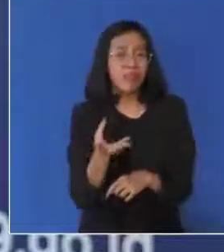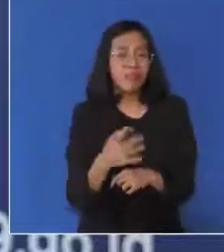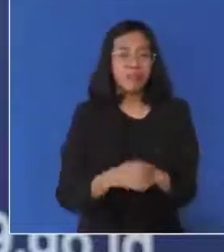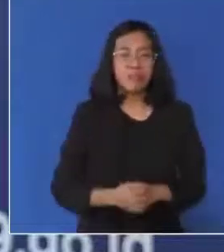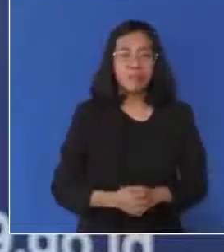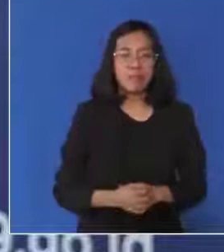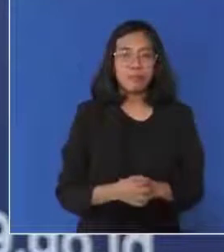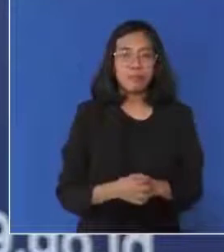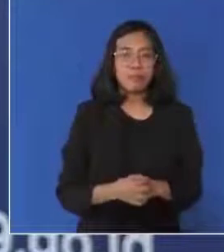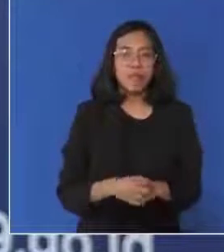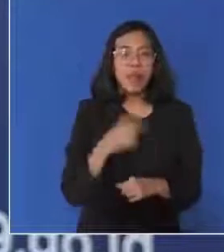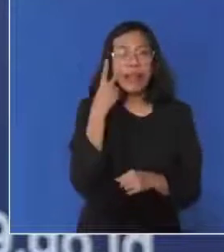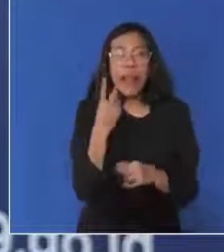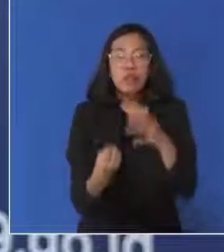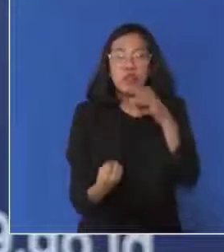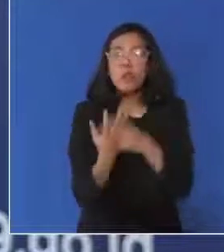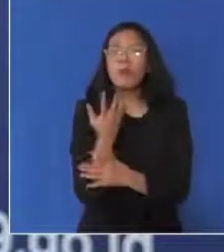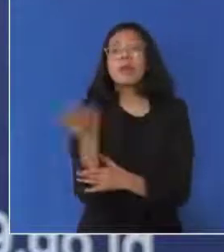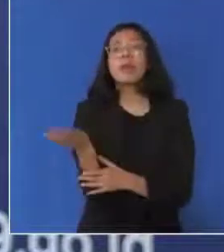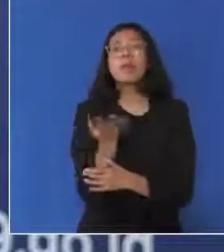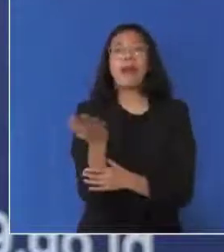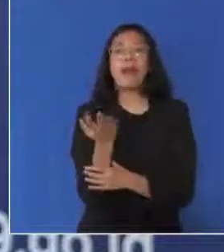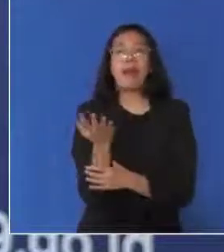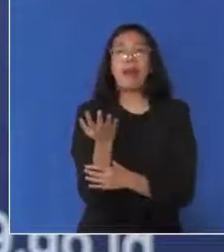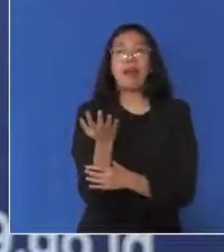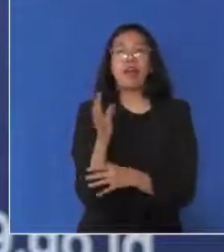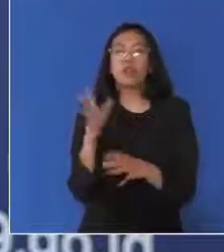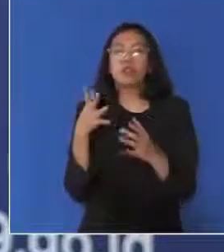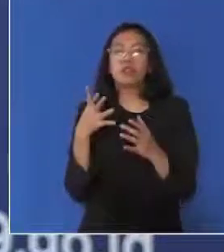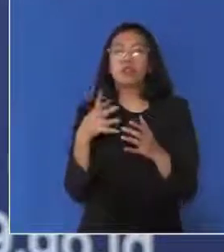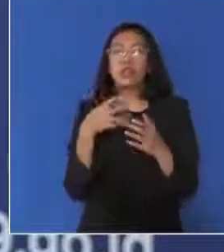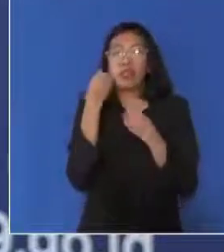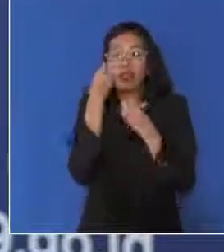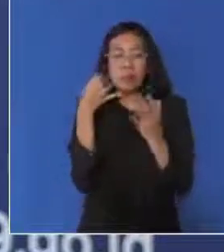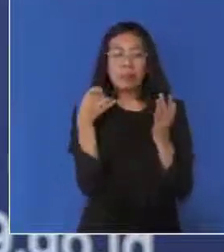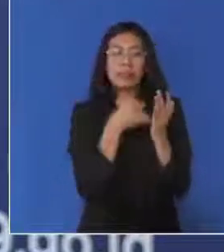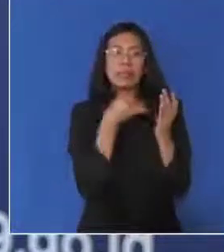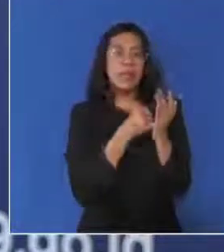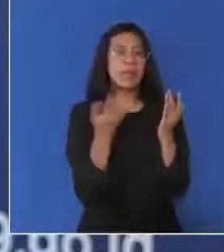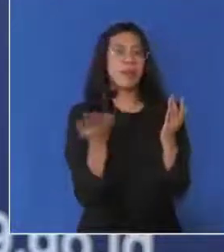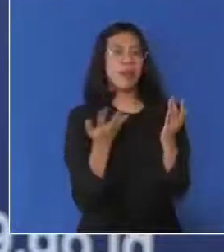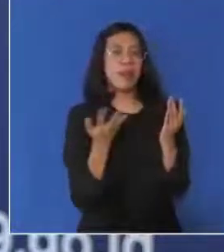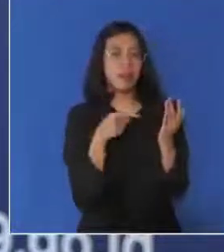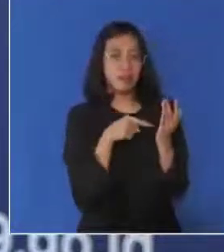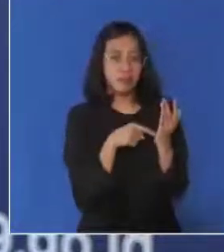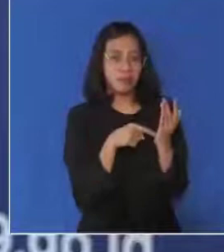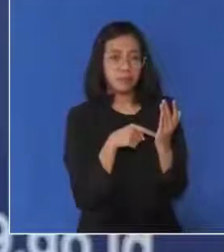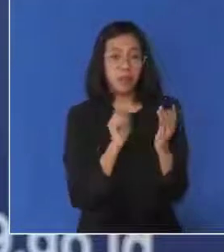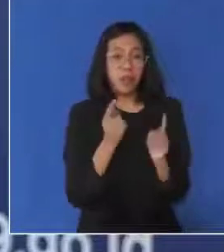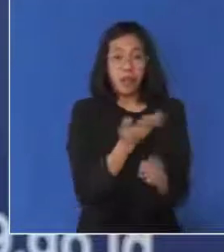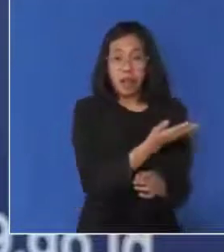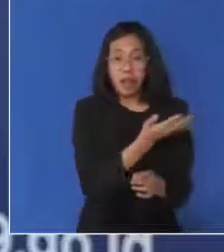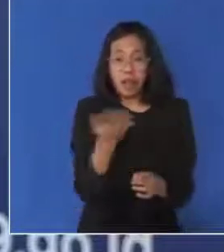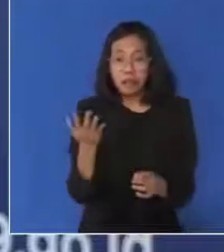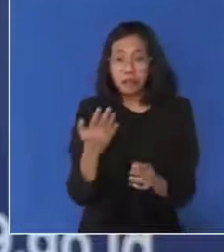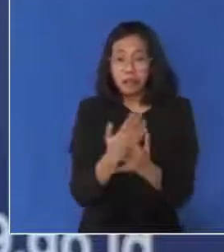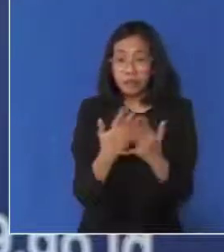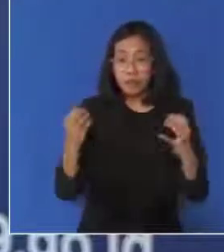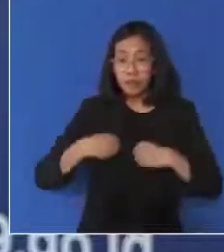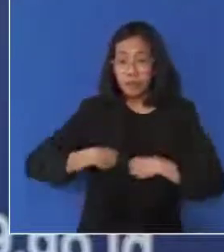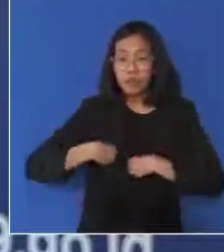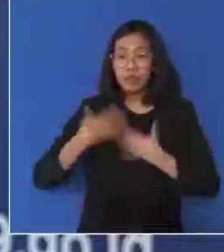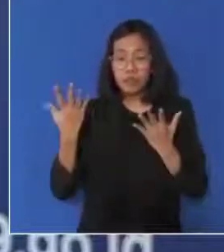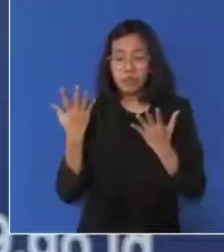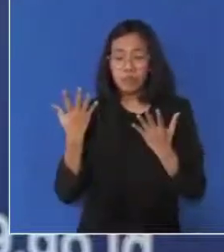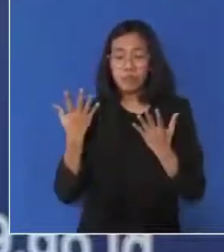Apakah sanadnya jelas lalu matanya gimana kontennya gitu Jadi jika kita yang umat muslim bisa bergoyang ke situ maka kita